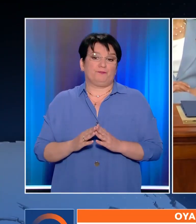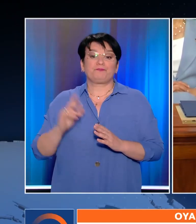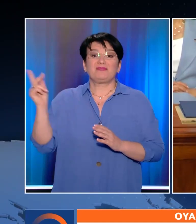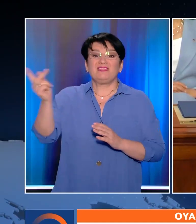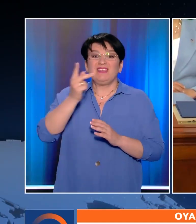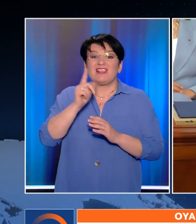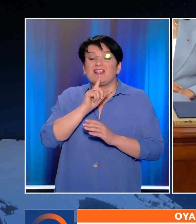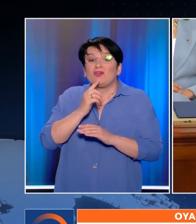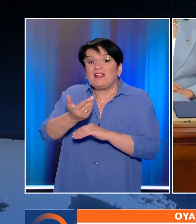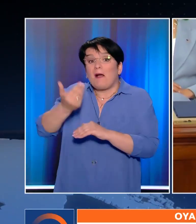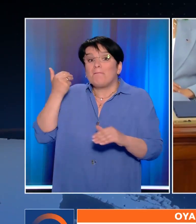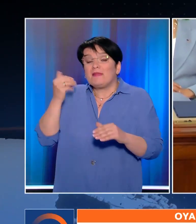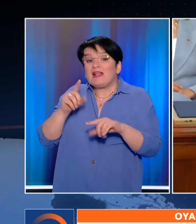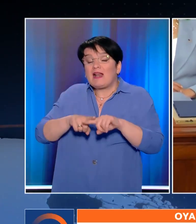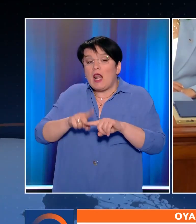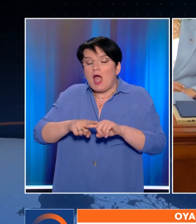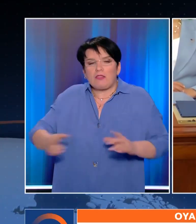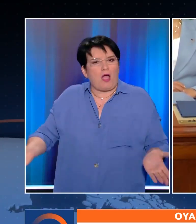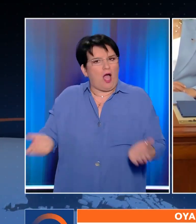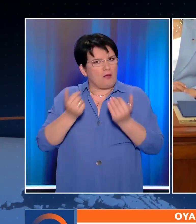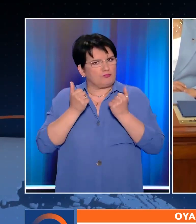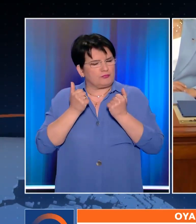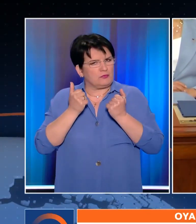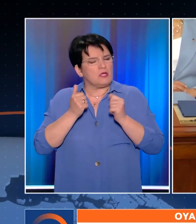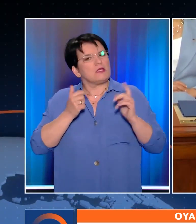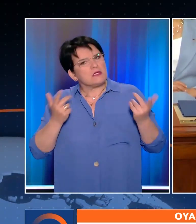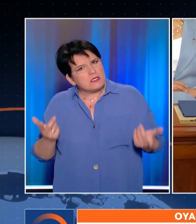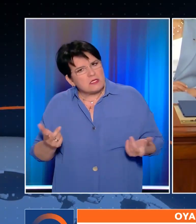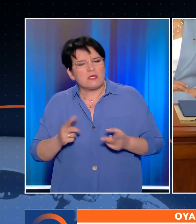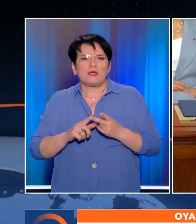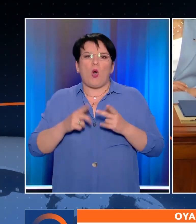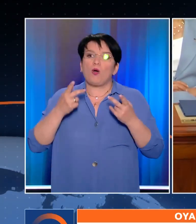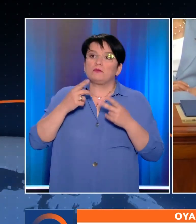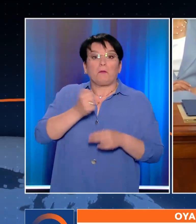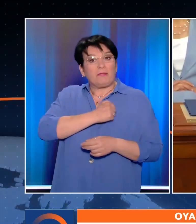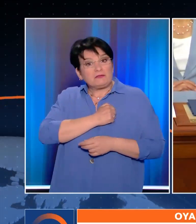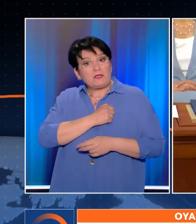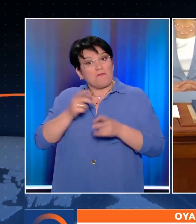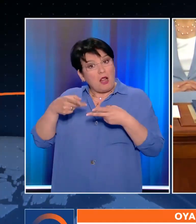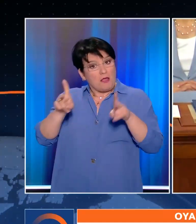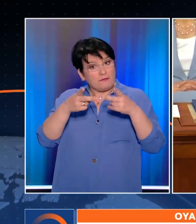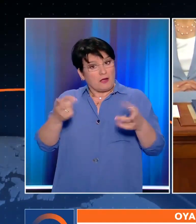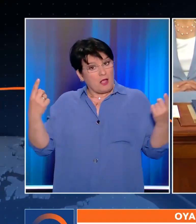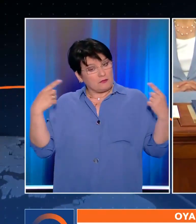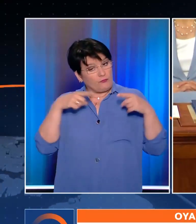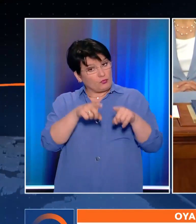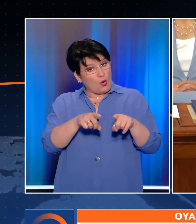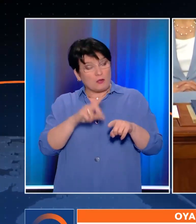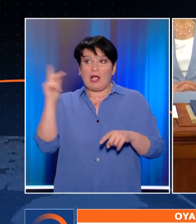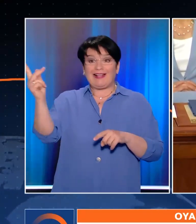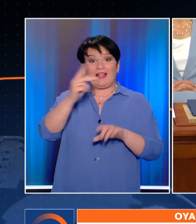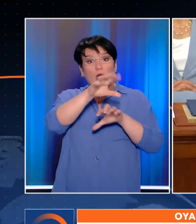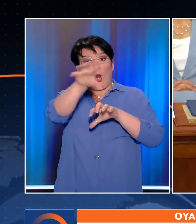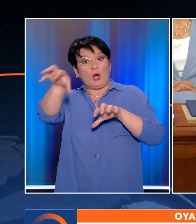κοινωνία πριν από τους Έλληνες δεν πίστεψε ότι ήταν δυνατόν να έχουμε ελευθερία και τάξη ταυτόχρονος. Όλες οι